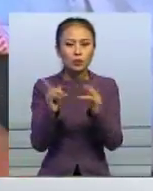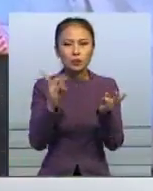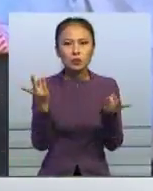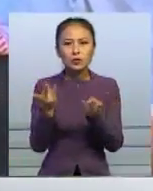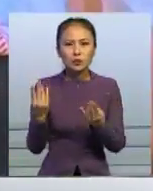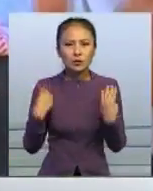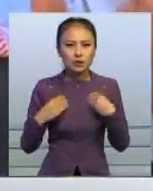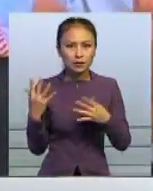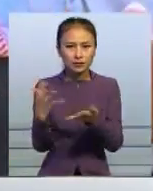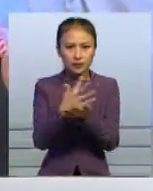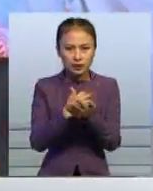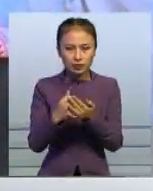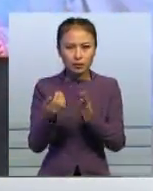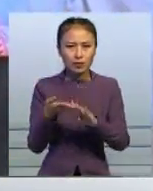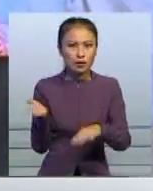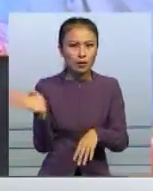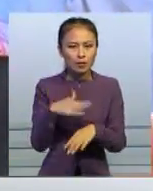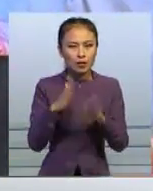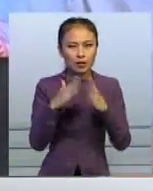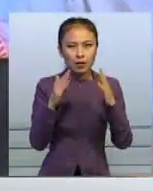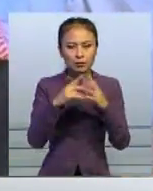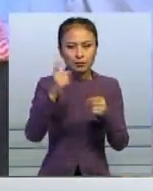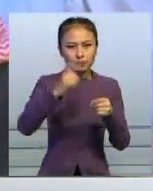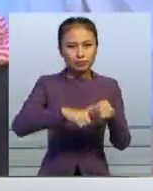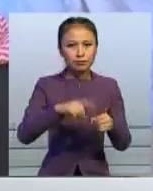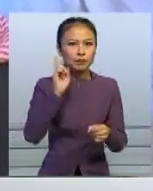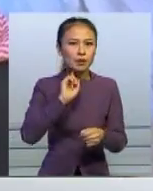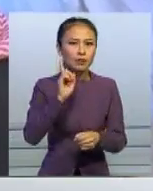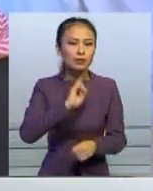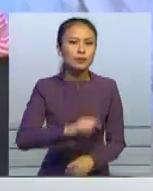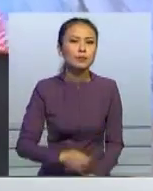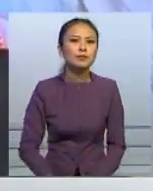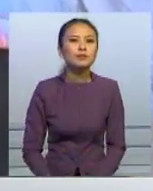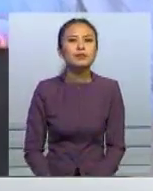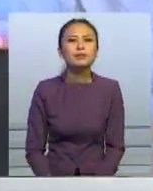киім-кешек қана алдық. Лагерде бізді қабылдап, тіркеу ұялды.